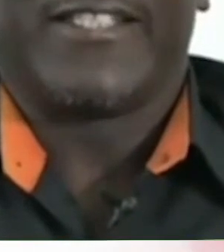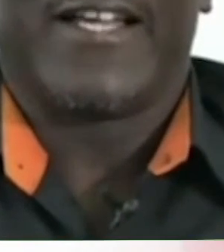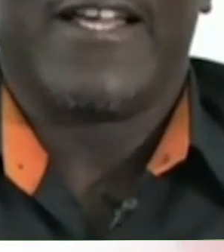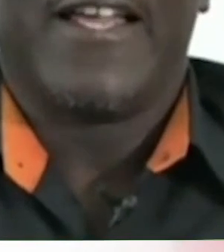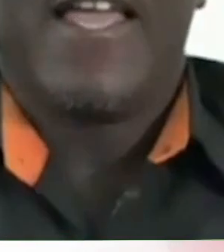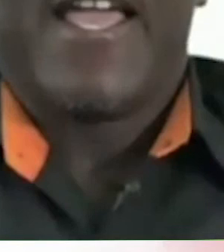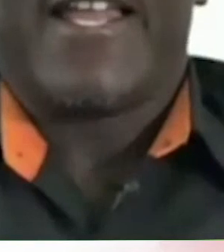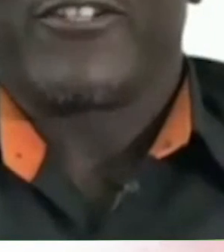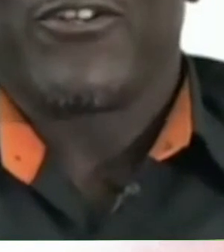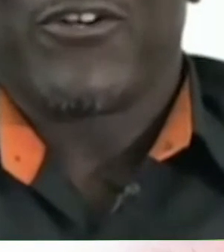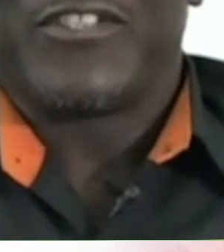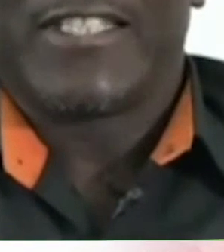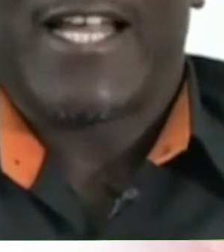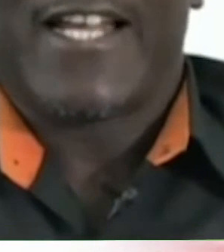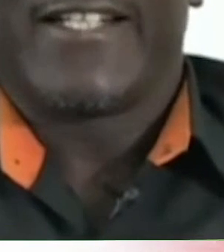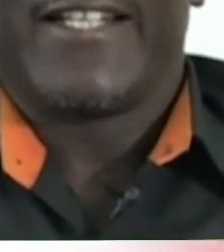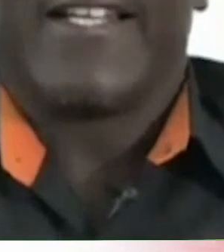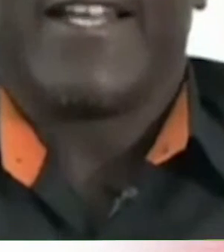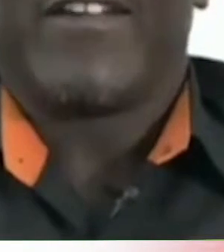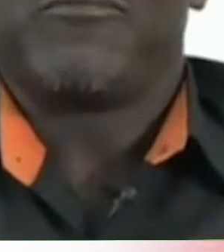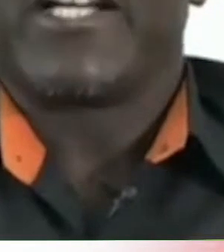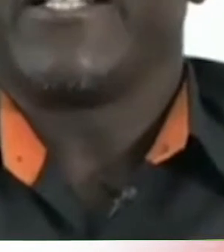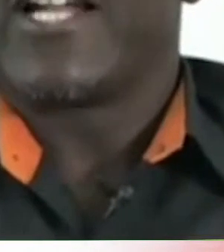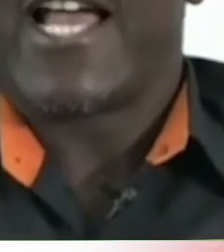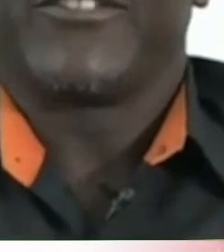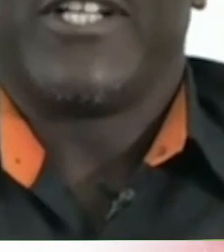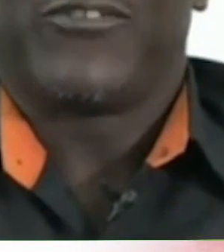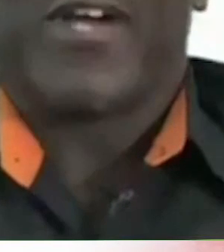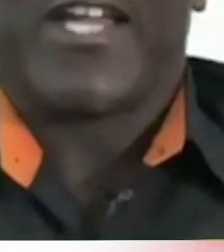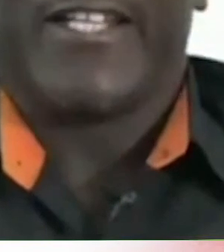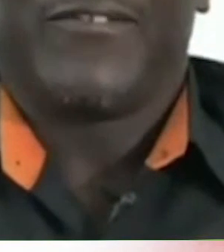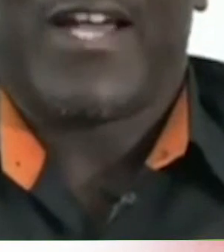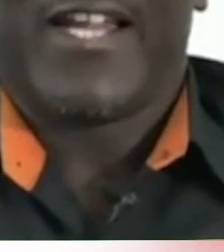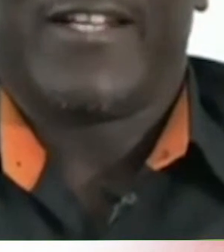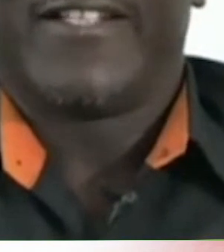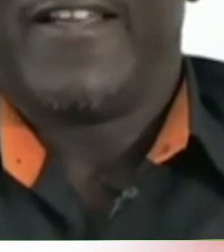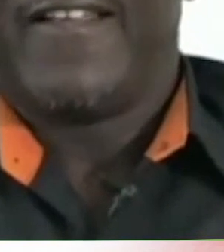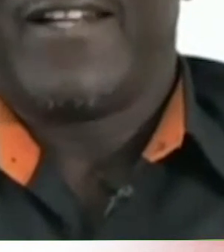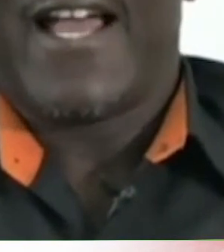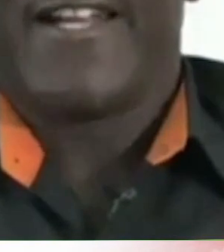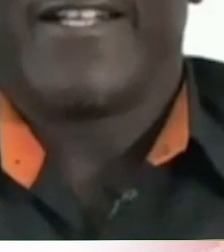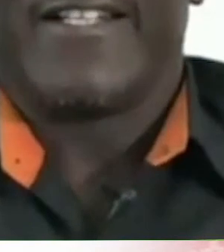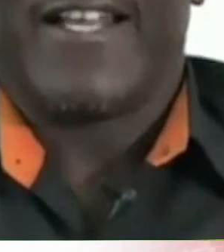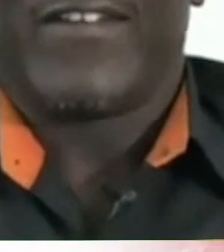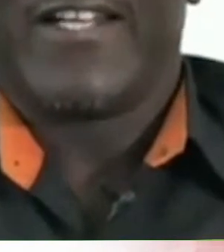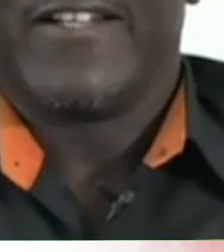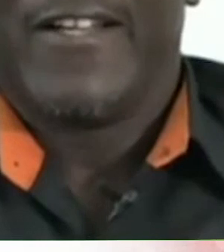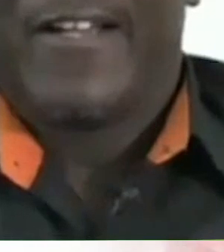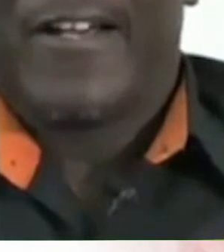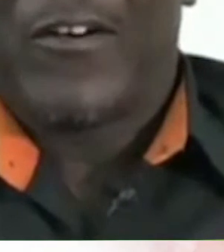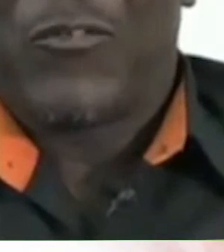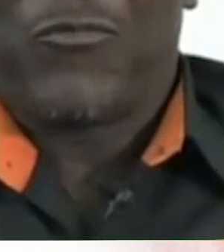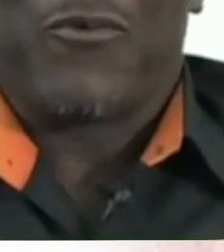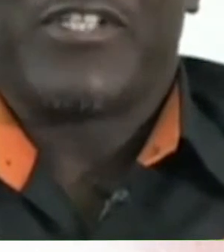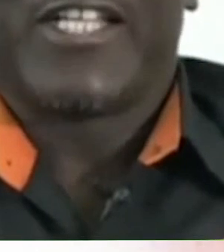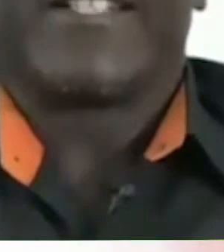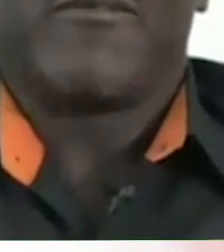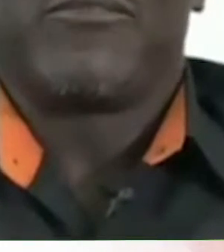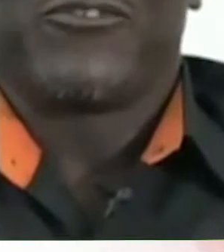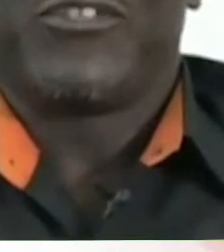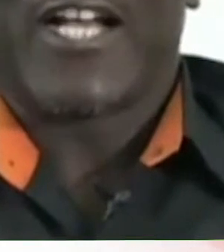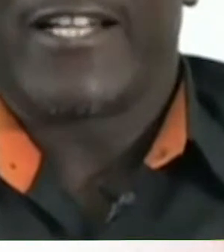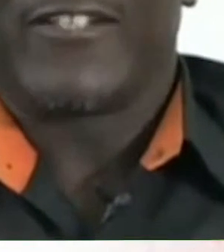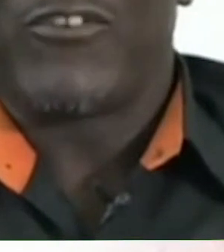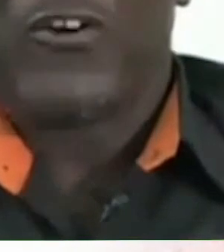isolate bacteria. And a total of 611 bacterial isolates were identified, 311 from